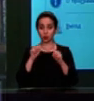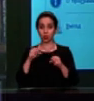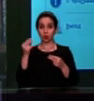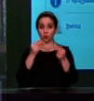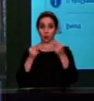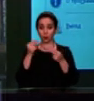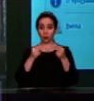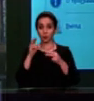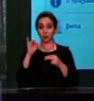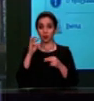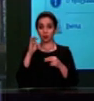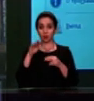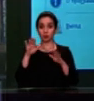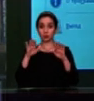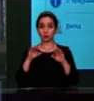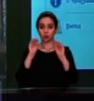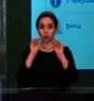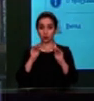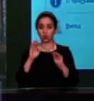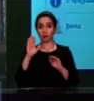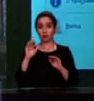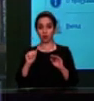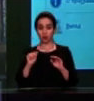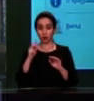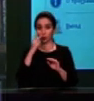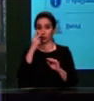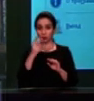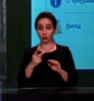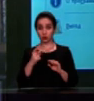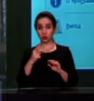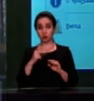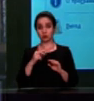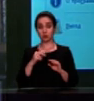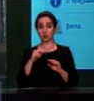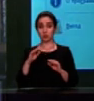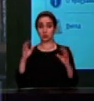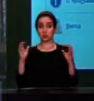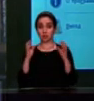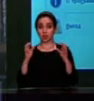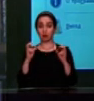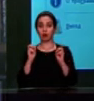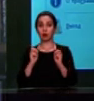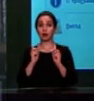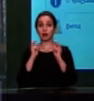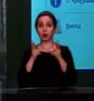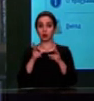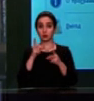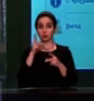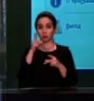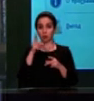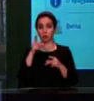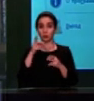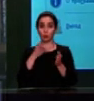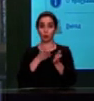va ko'rib turganingizdek, сохранить как bo'limidan kirib, kerakli format